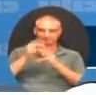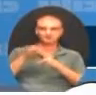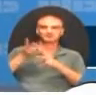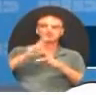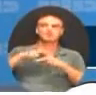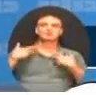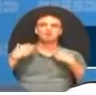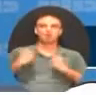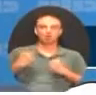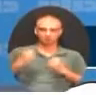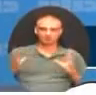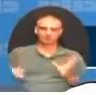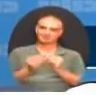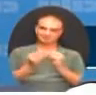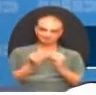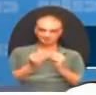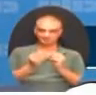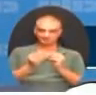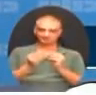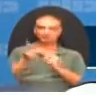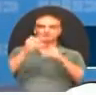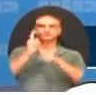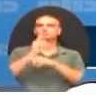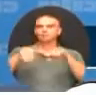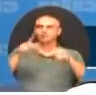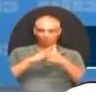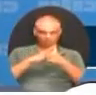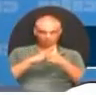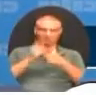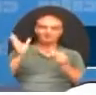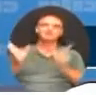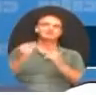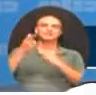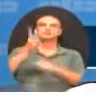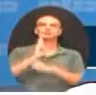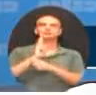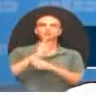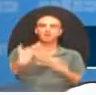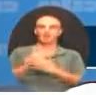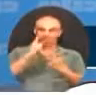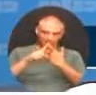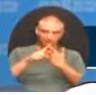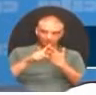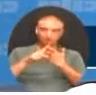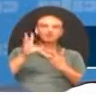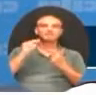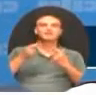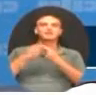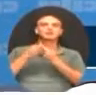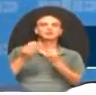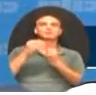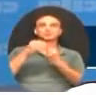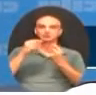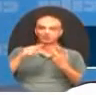תגבור של כוחות יחד עם משמר הגבול, תגבור יחד עם השומר החדש וגופים